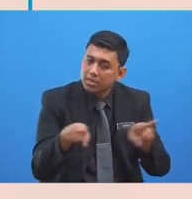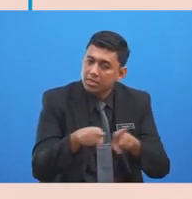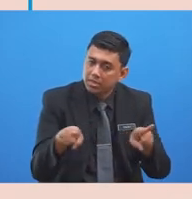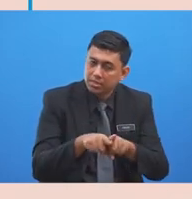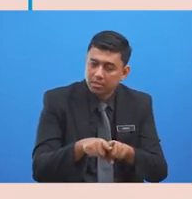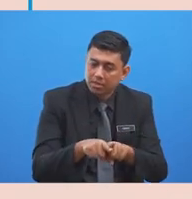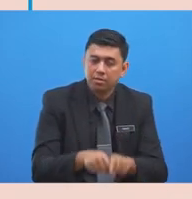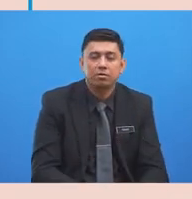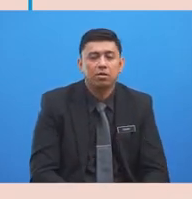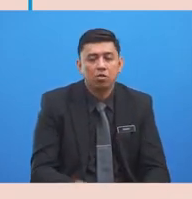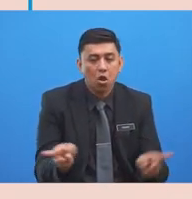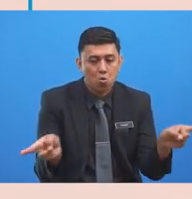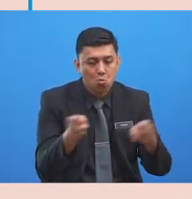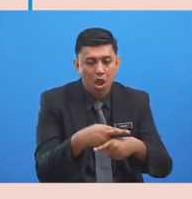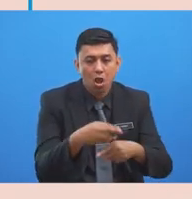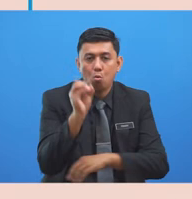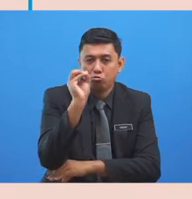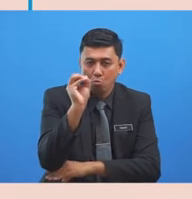bersama ruang kosong.